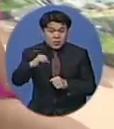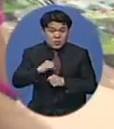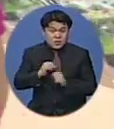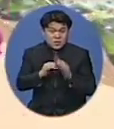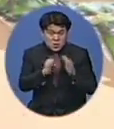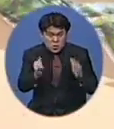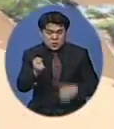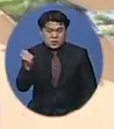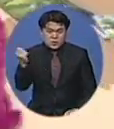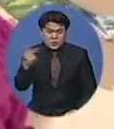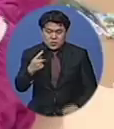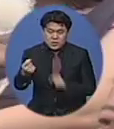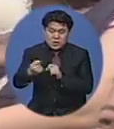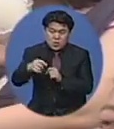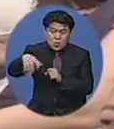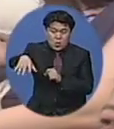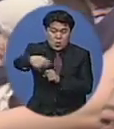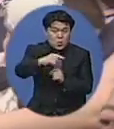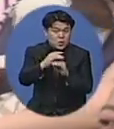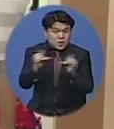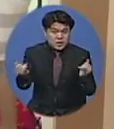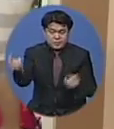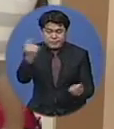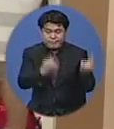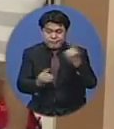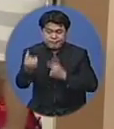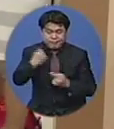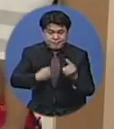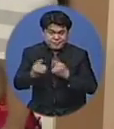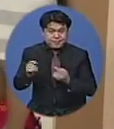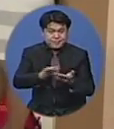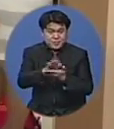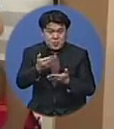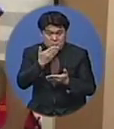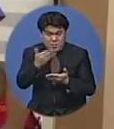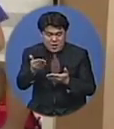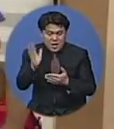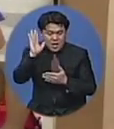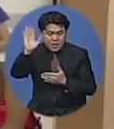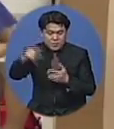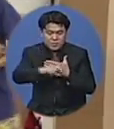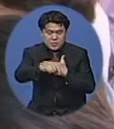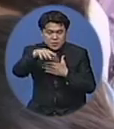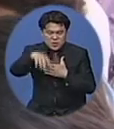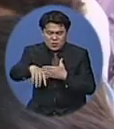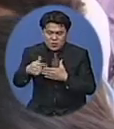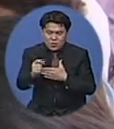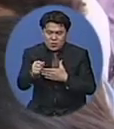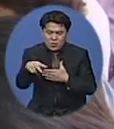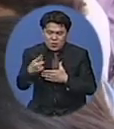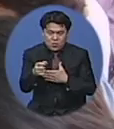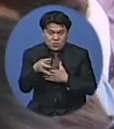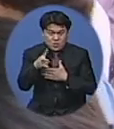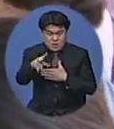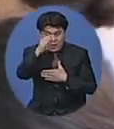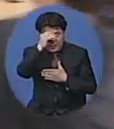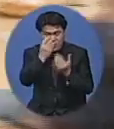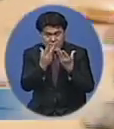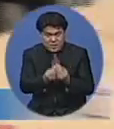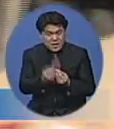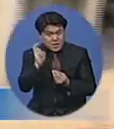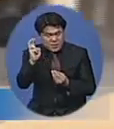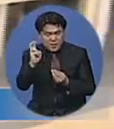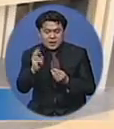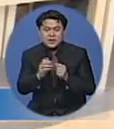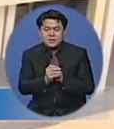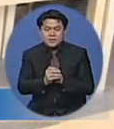군가족뿐만 아니라 인근 주민도 함께 이용할 수 있어 지역 공동체의 모범이 될 전망입니다. 도는 이번 사업의